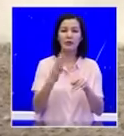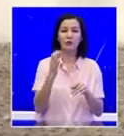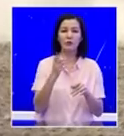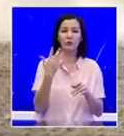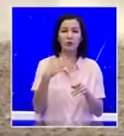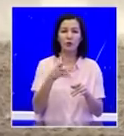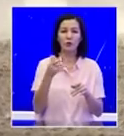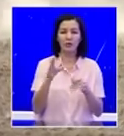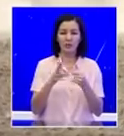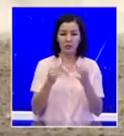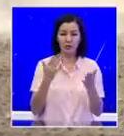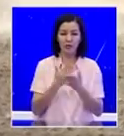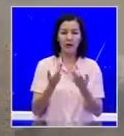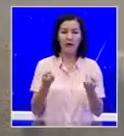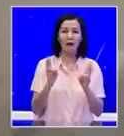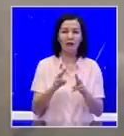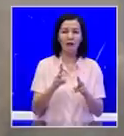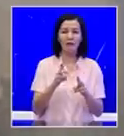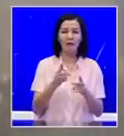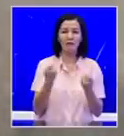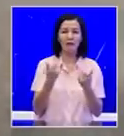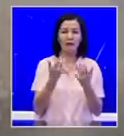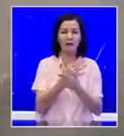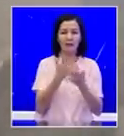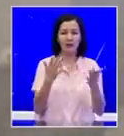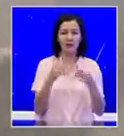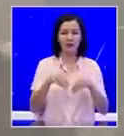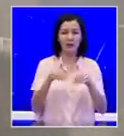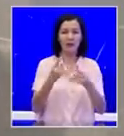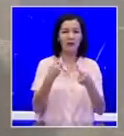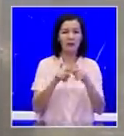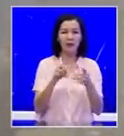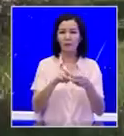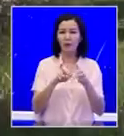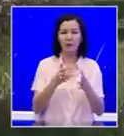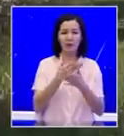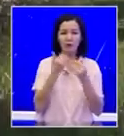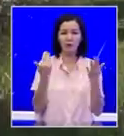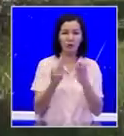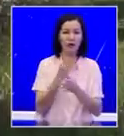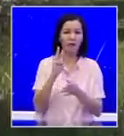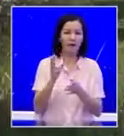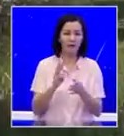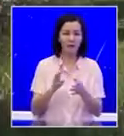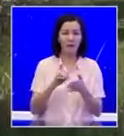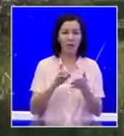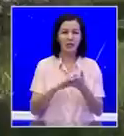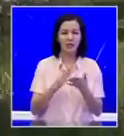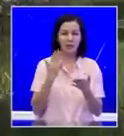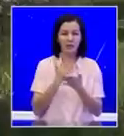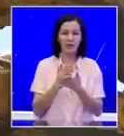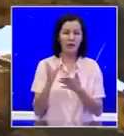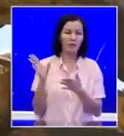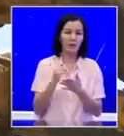450 гектар. Қызылшадан қалғаны дәнді дақылдардікі. Техникадан проблема жоқ. Он жаңа трактормен қажетті тіркемелері бар. Ауа